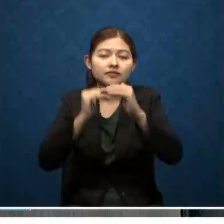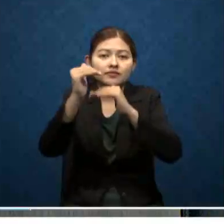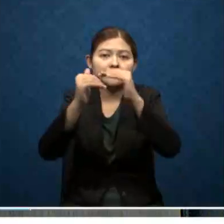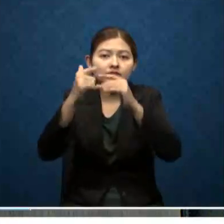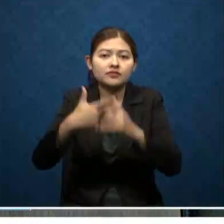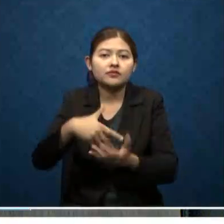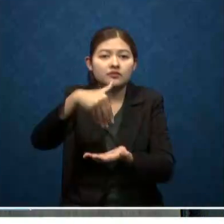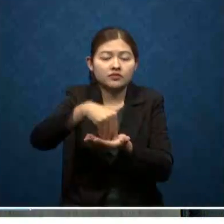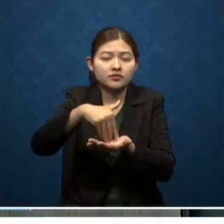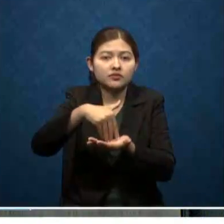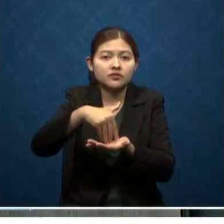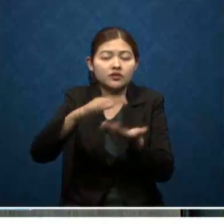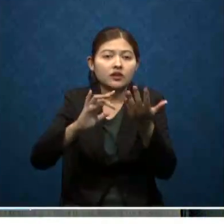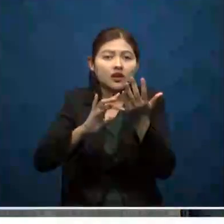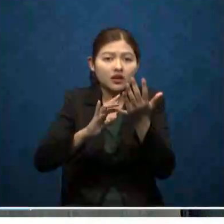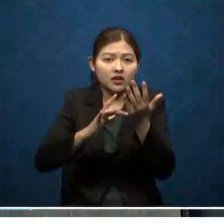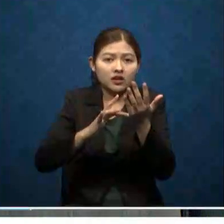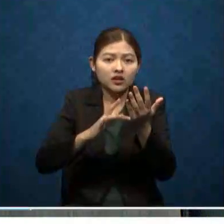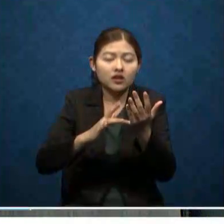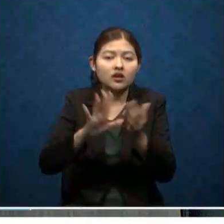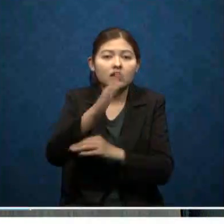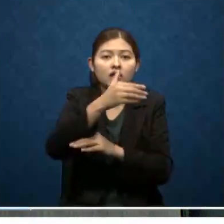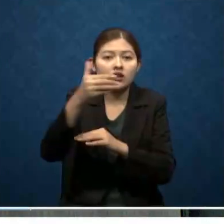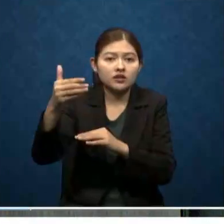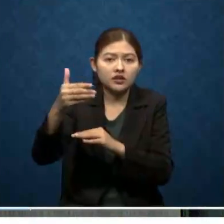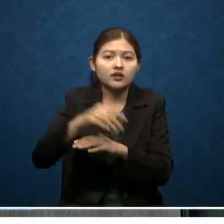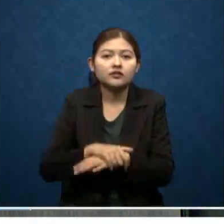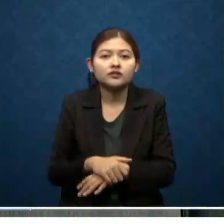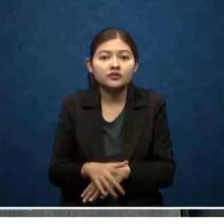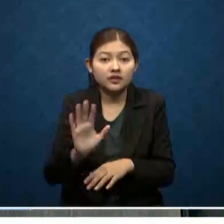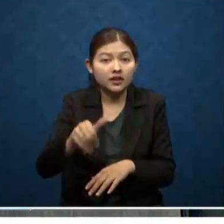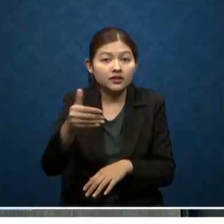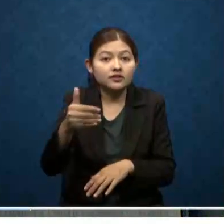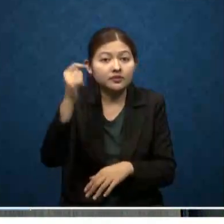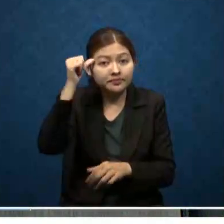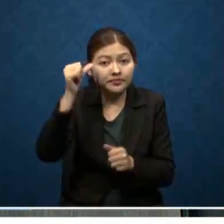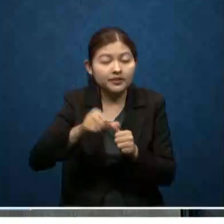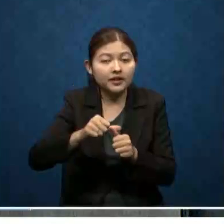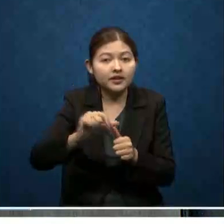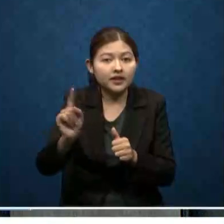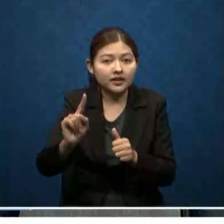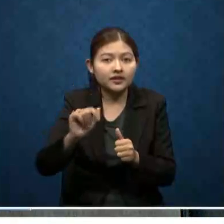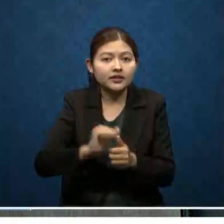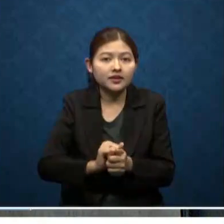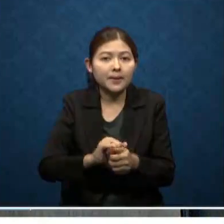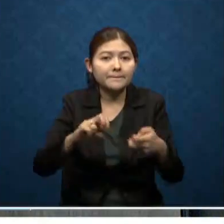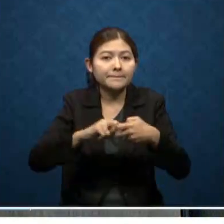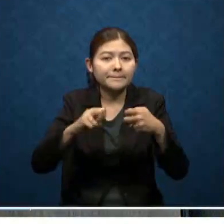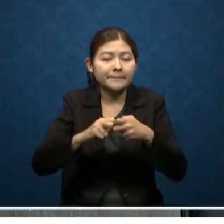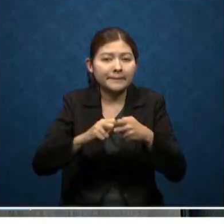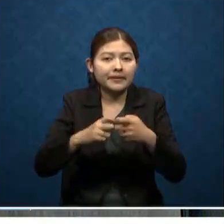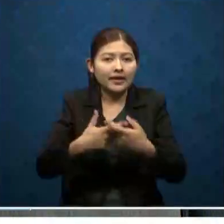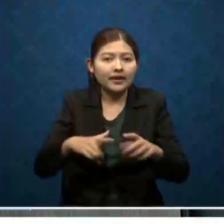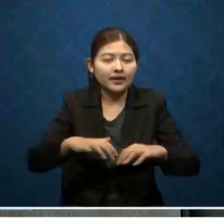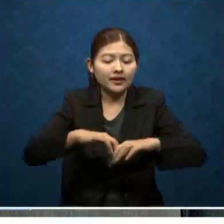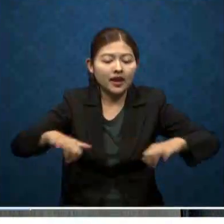ศูนย์สารสนเทศพลังงานแห่งชาติตัวนี้นะครับท่านคงจำได้ปัญหาทั้งหมดเกิดขึ้นจากการที่การขุด